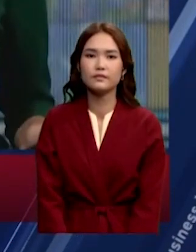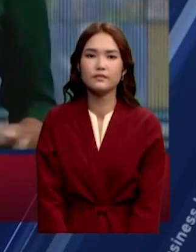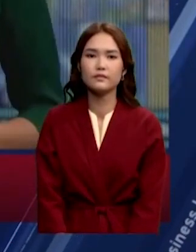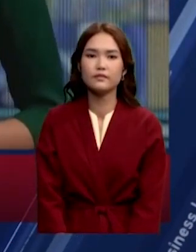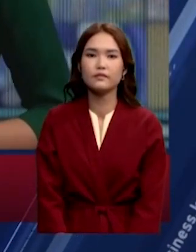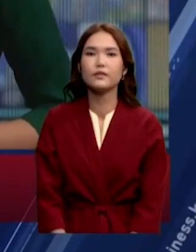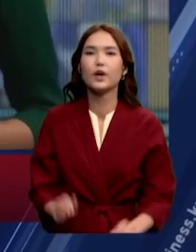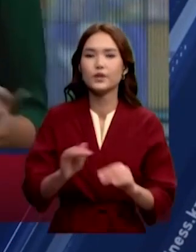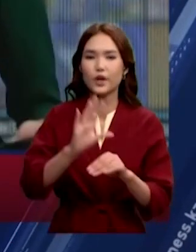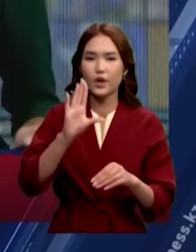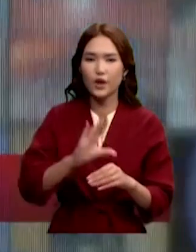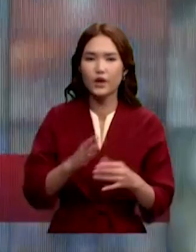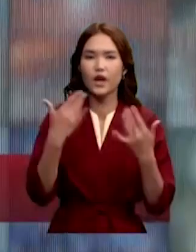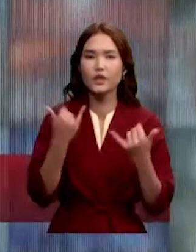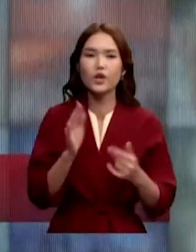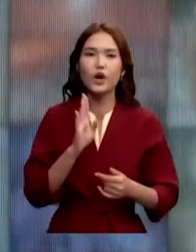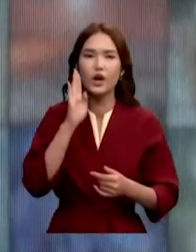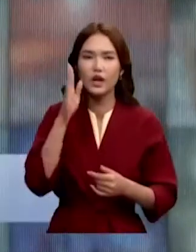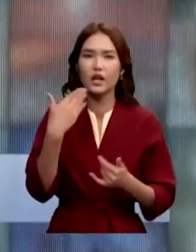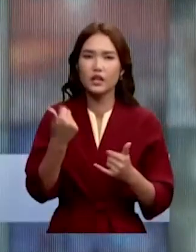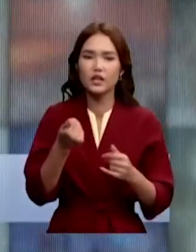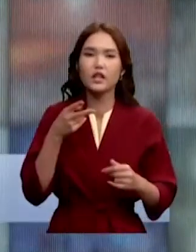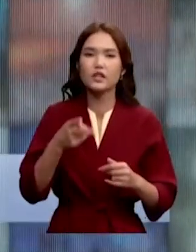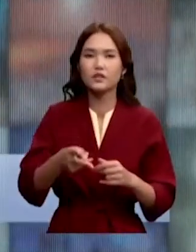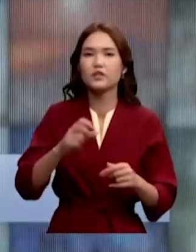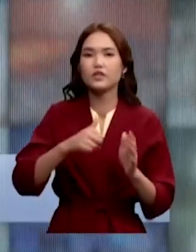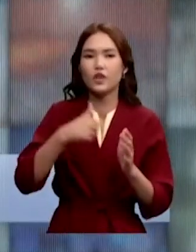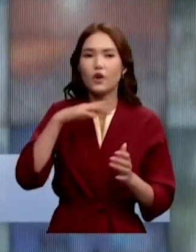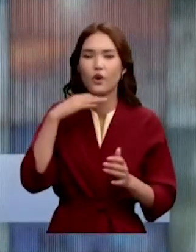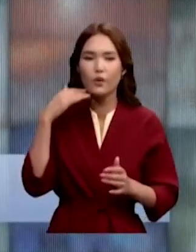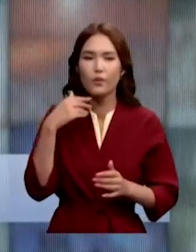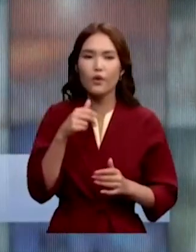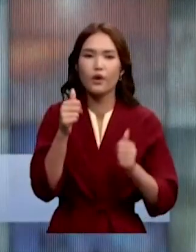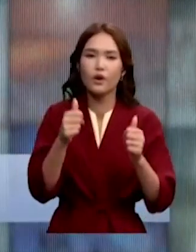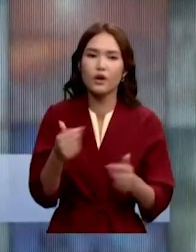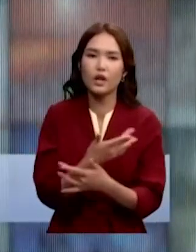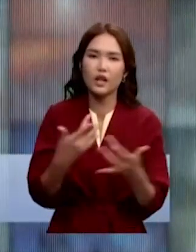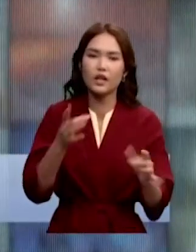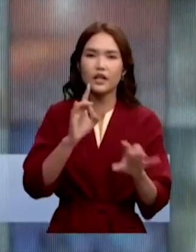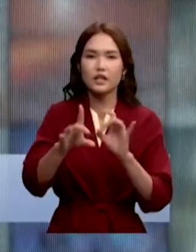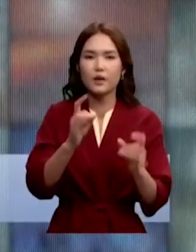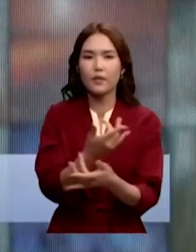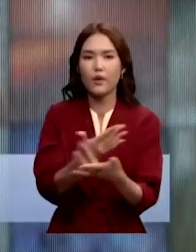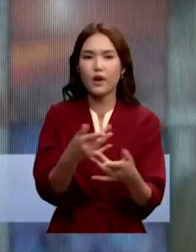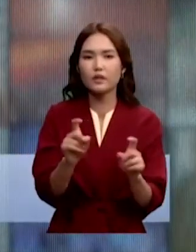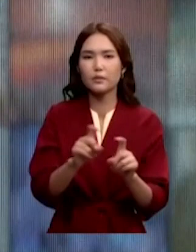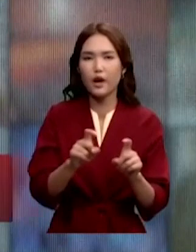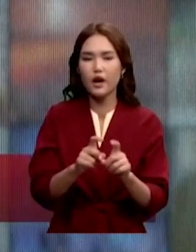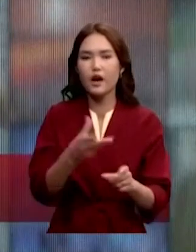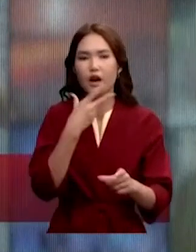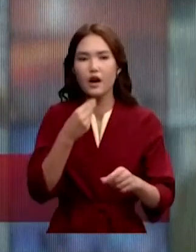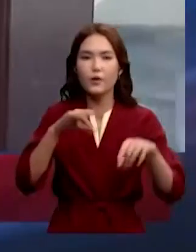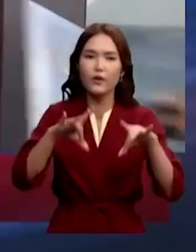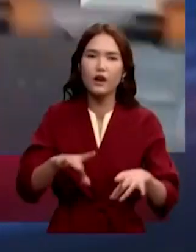Дмитрий, добрый вечер. На сегодня убрано 2600 вывесок. Это все реклама различных магазинов, салонов, кафе и